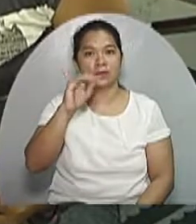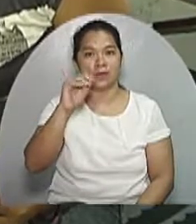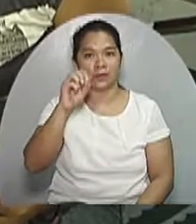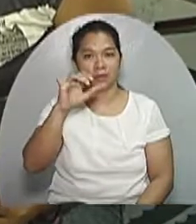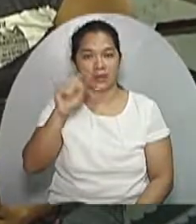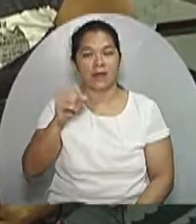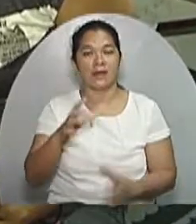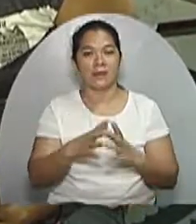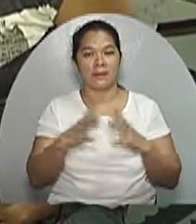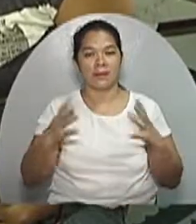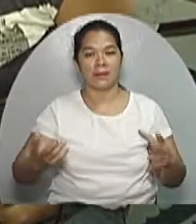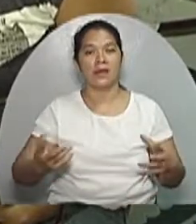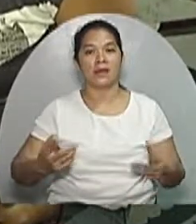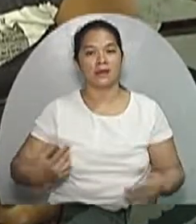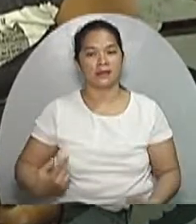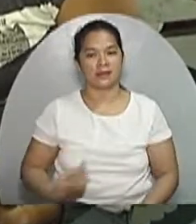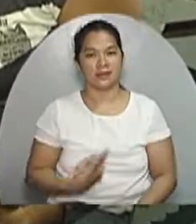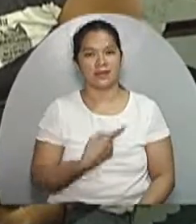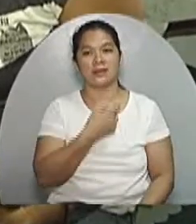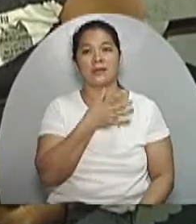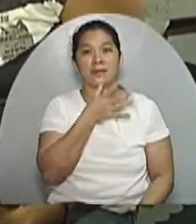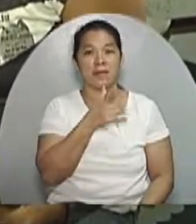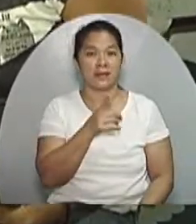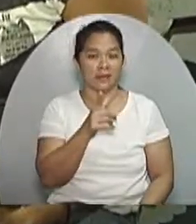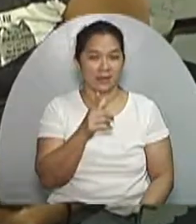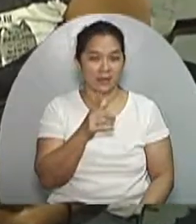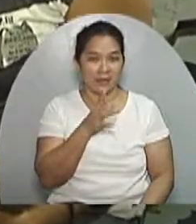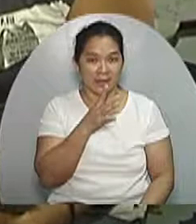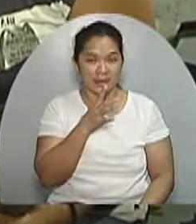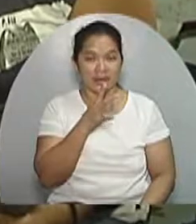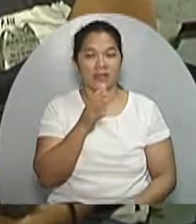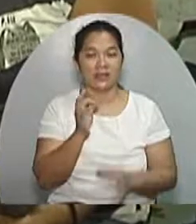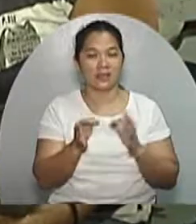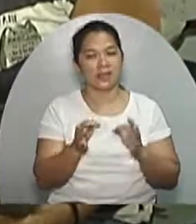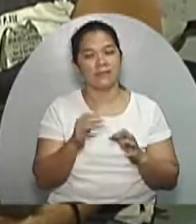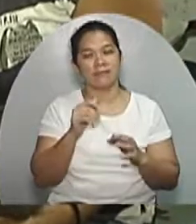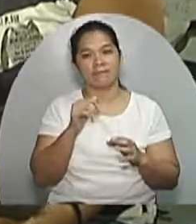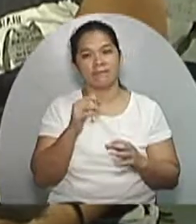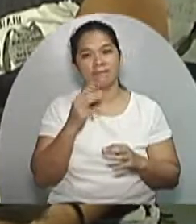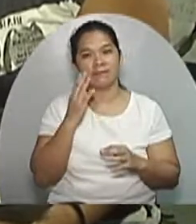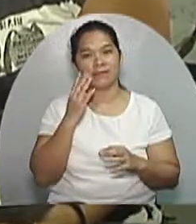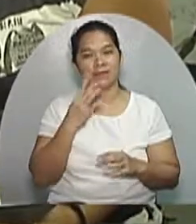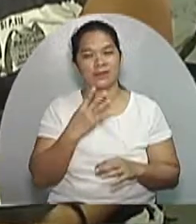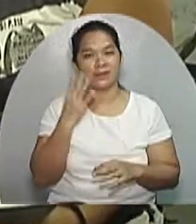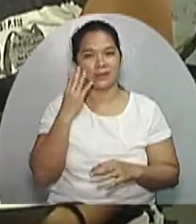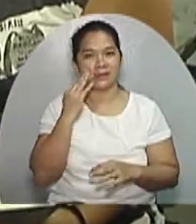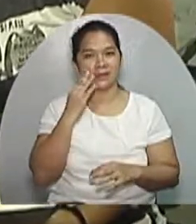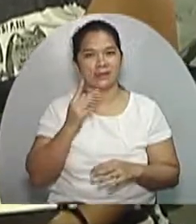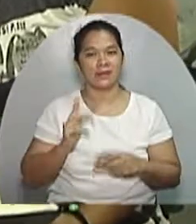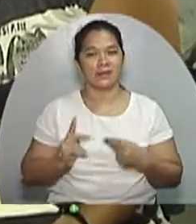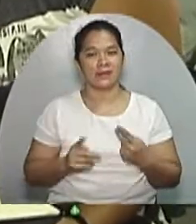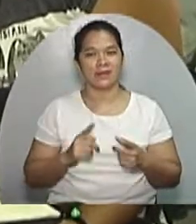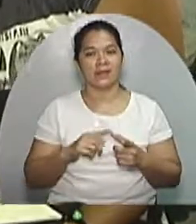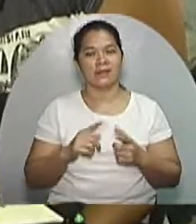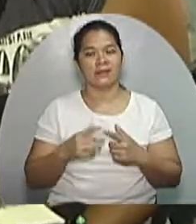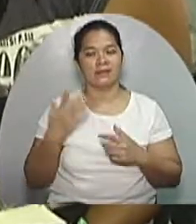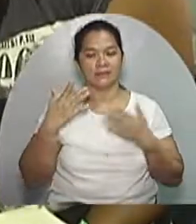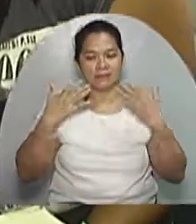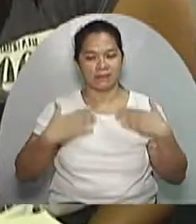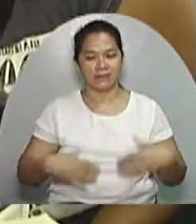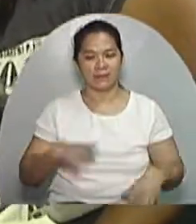Kaya naman, labis ding nasasaktan si Lilia sa tuwing nakikitang nahihirapan ang kanyang bunso. O nga po,